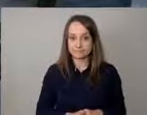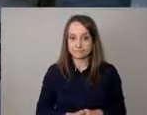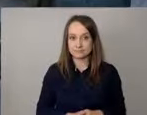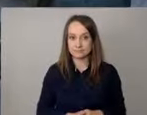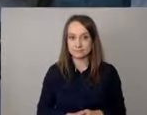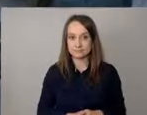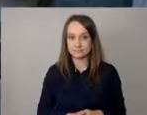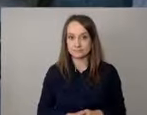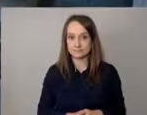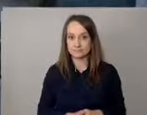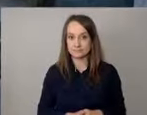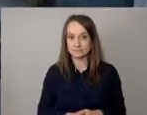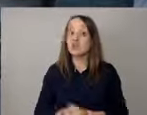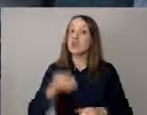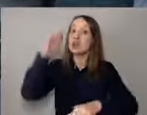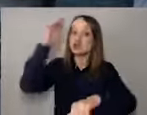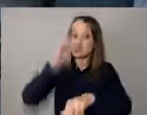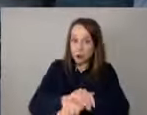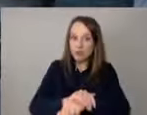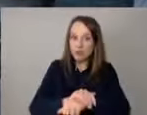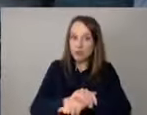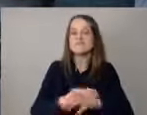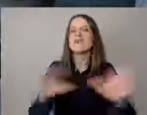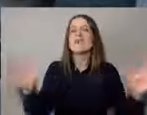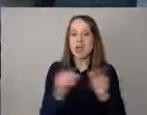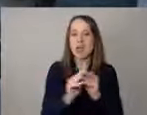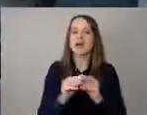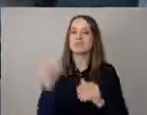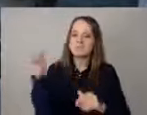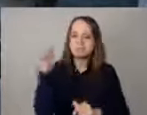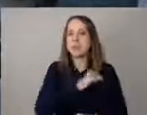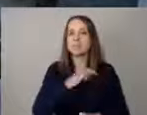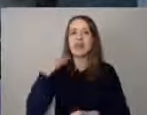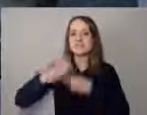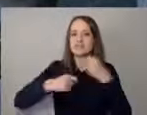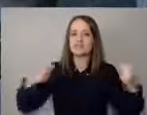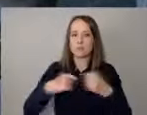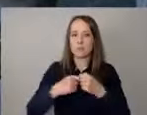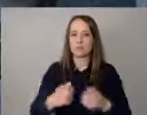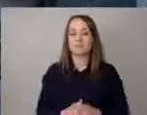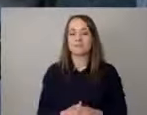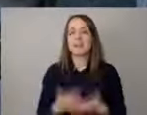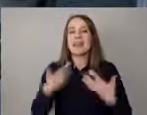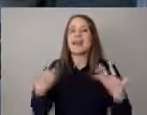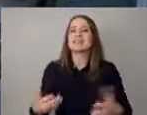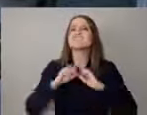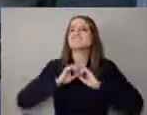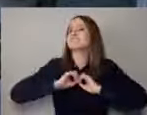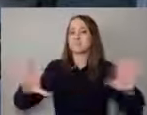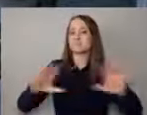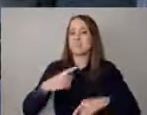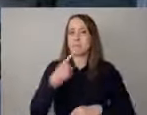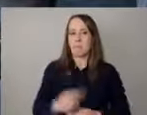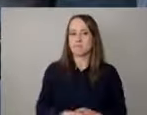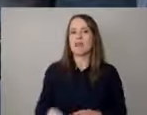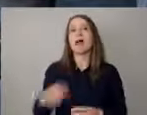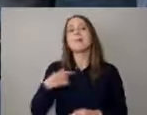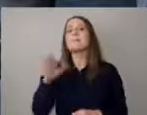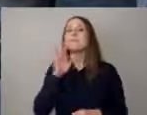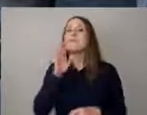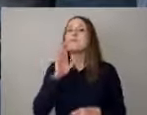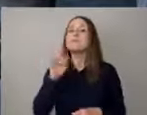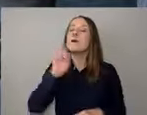zdolność do współpracy. Ja jasno chcę też zadeklarować, podobno pan prezydent wybiera się w przyszłym tygodniu